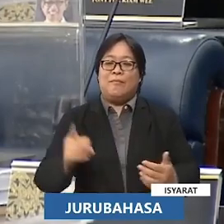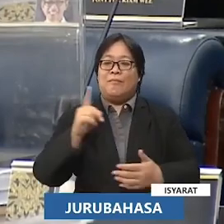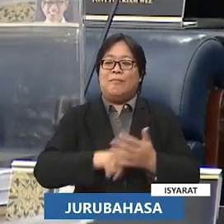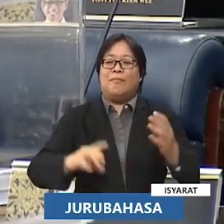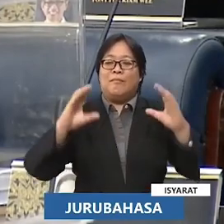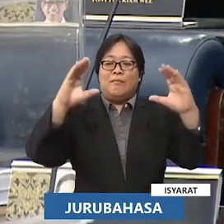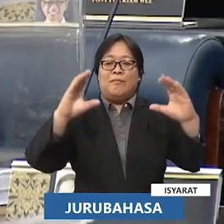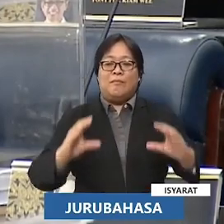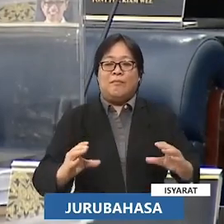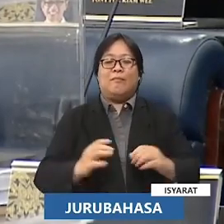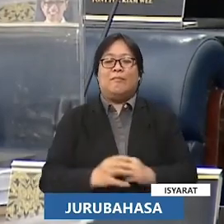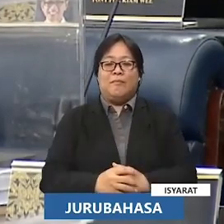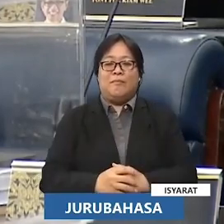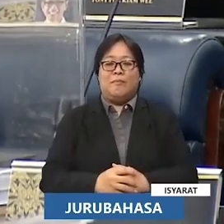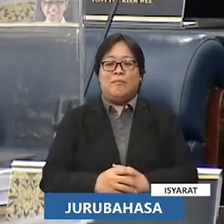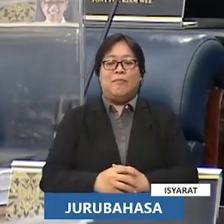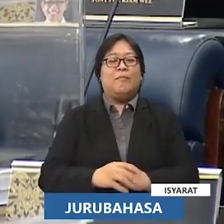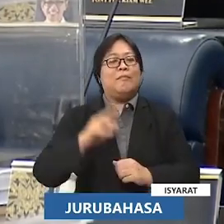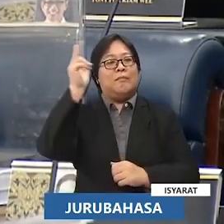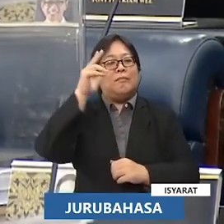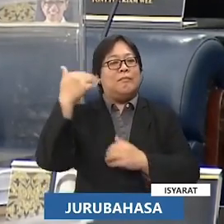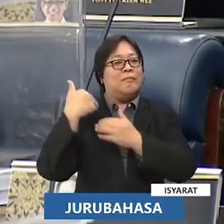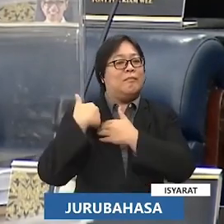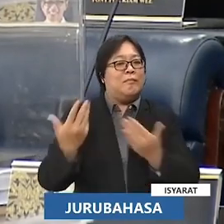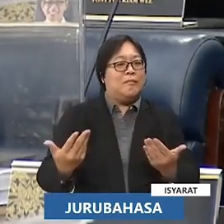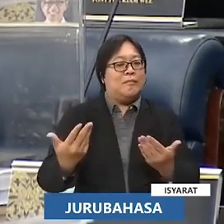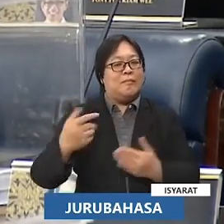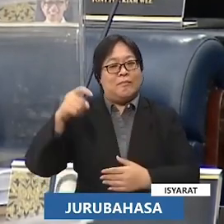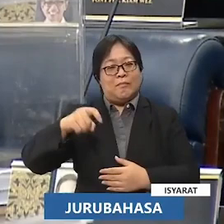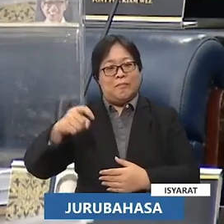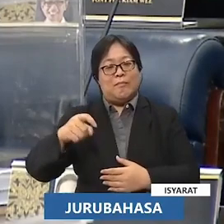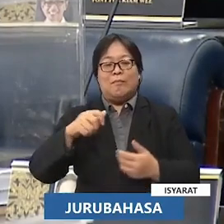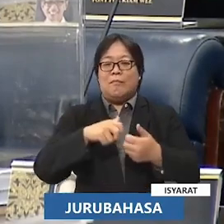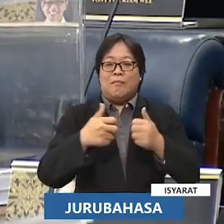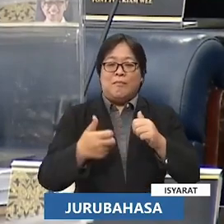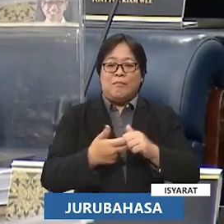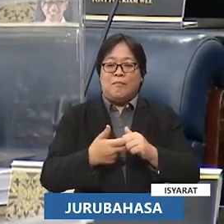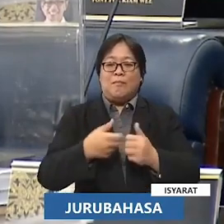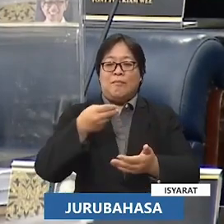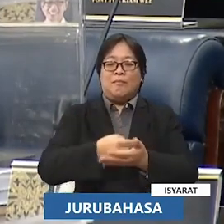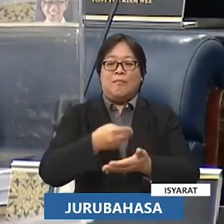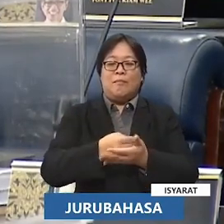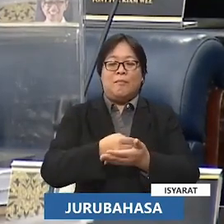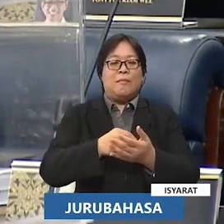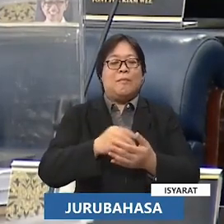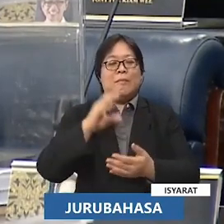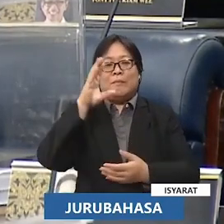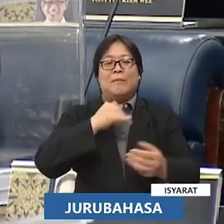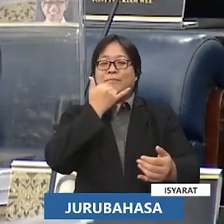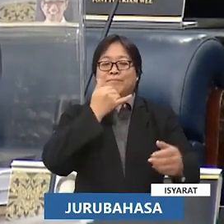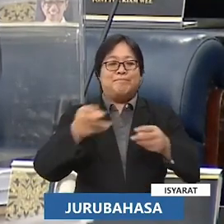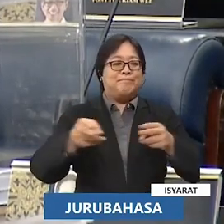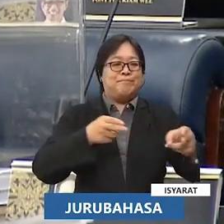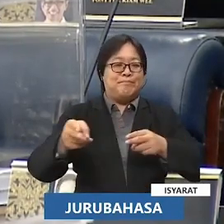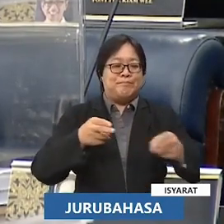Hai apakah langkah yang akan dilakukan oleh kerajaan untuk memastikan masalah finansial mismanajemen